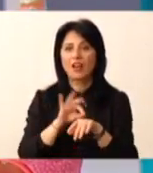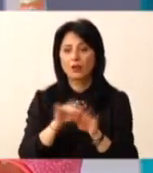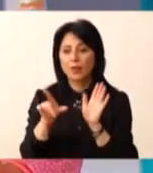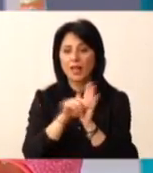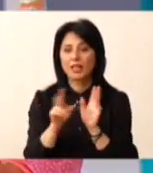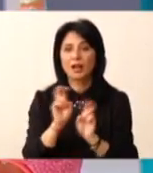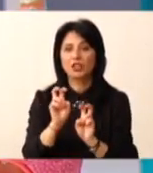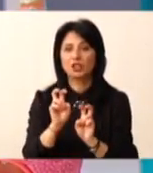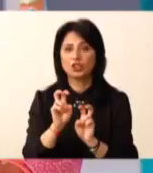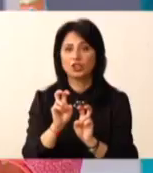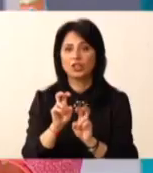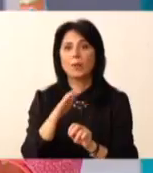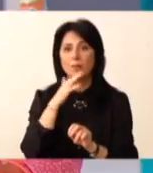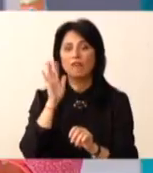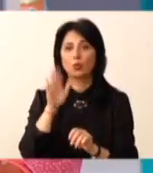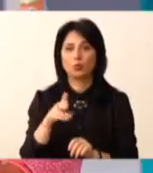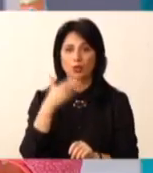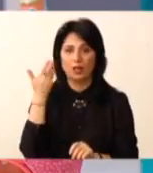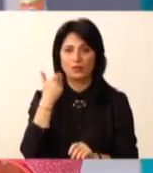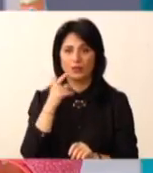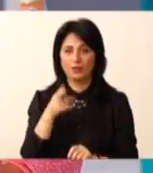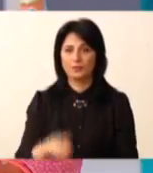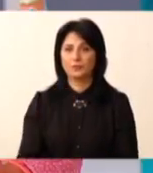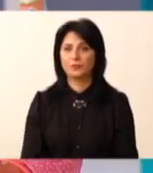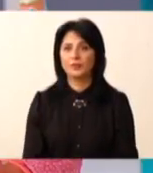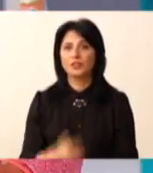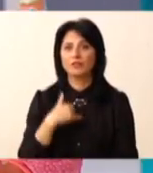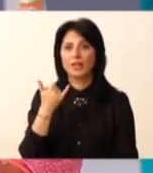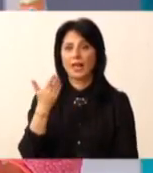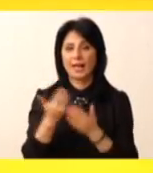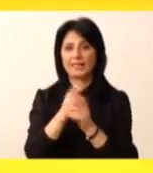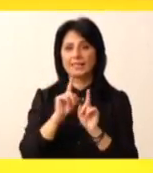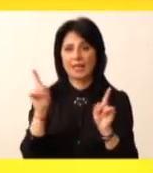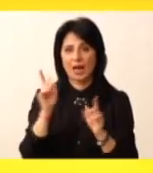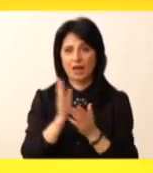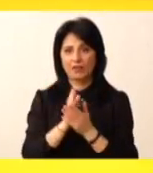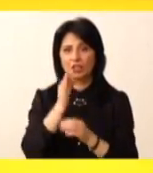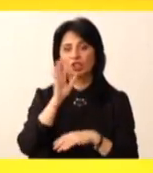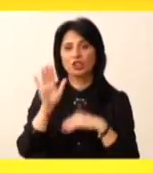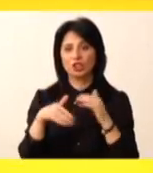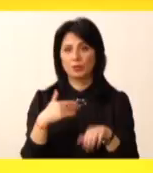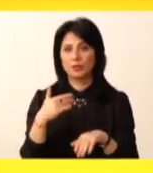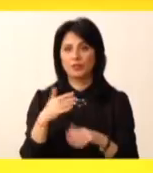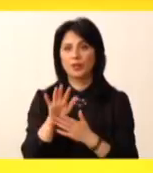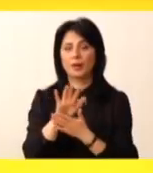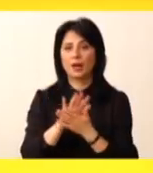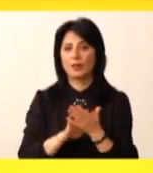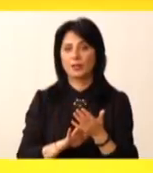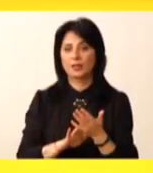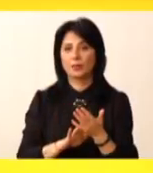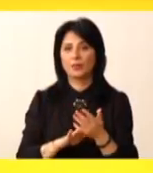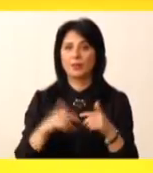დაავადებასთან ერთად, რა თქმა უნდა, პაციენტისთვის ბევრად უფრო უკეთესია. ჩვენ ახლა სიახლის ბლოკი გვაქვს და შემდეგ